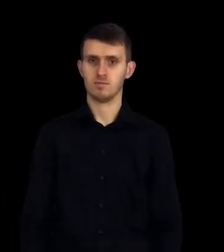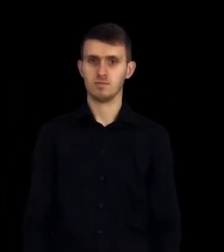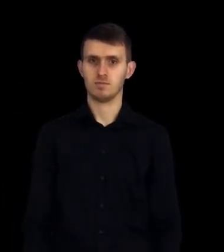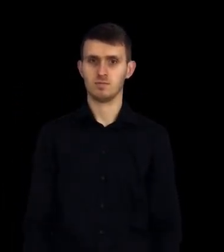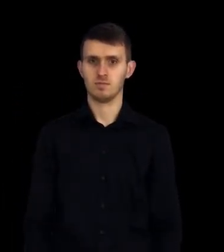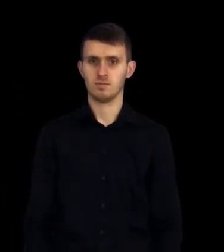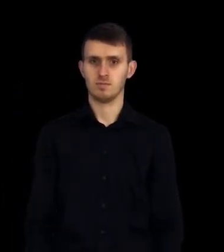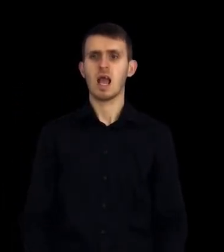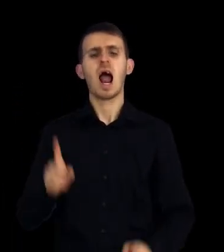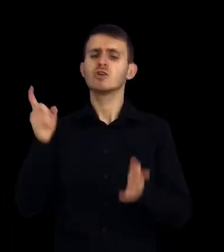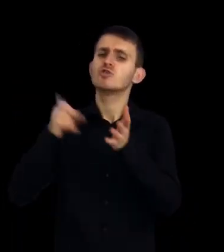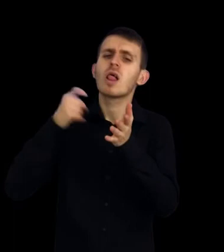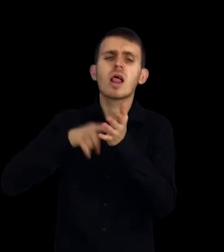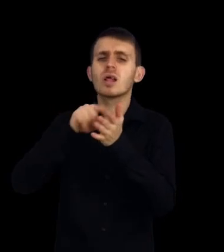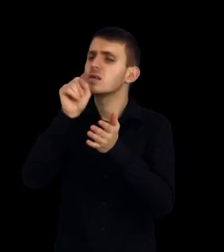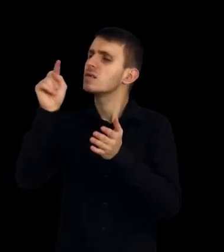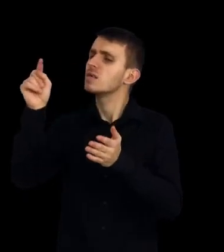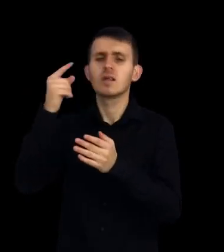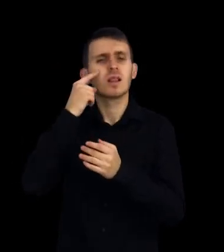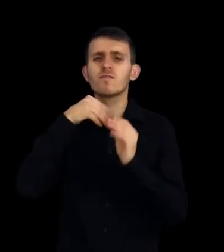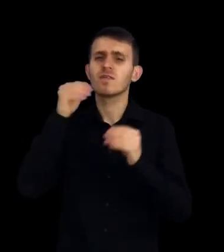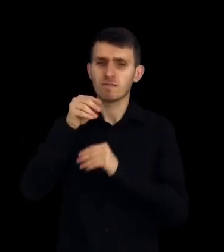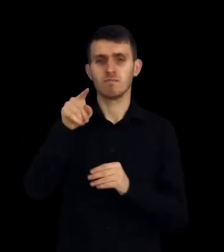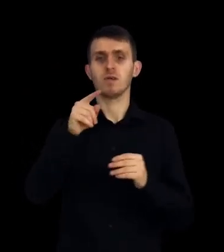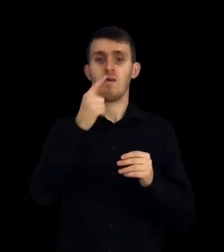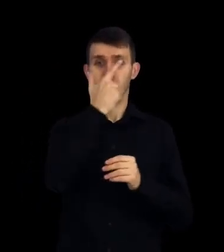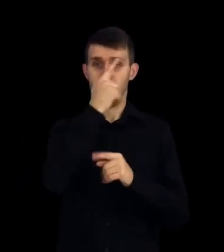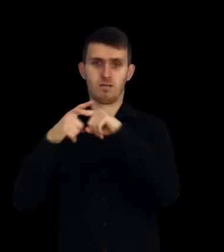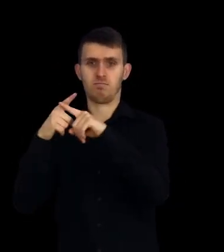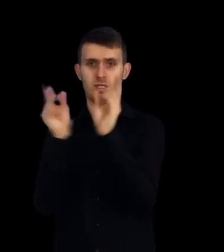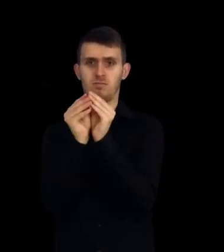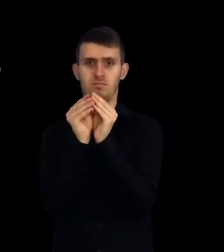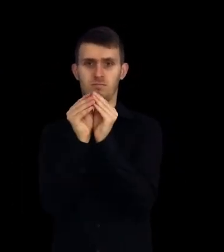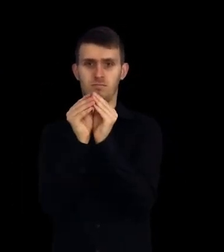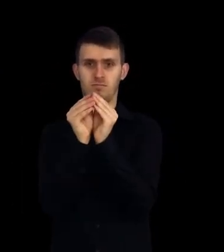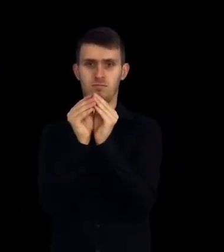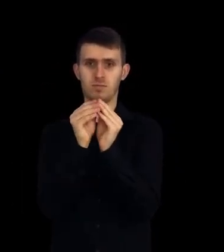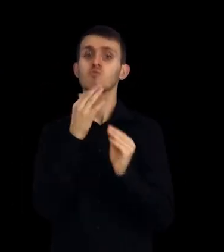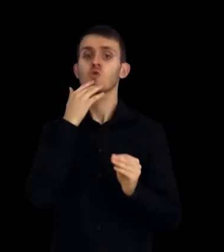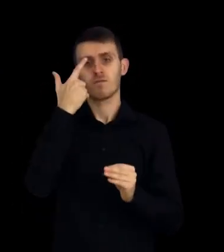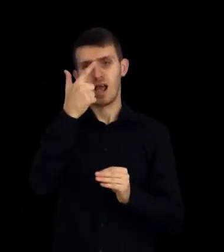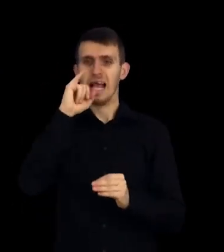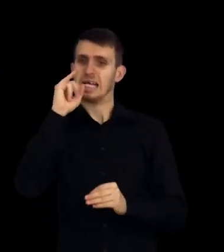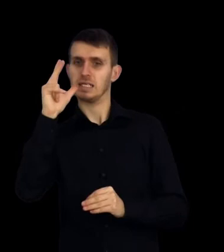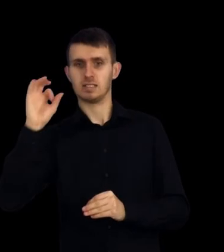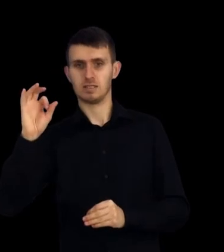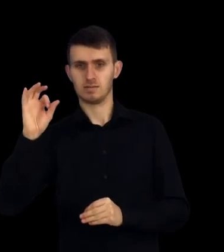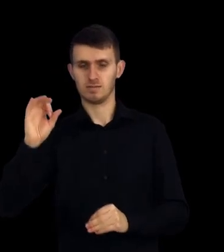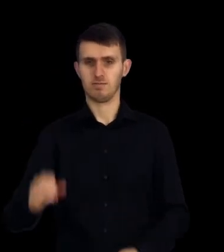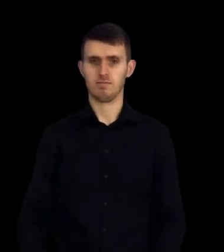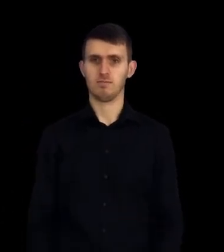dwa razy 7 czyli 14 jednak najczęściej stosowany sposób to pisanie x-a zaraz za cyfrą